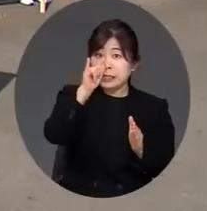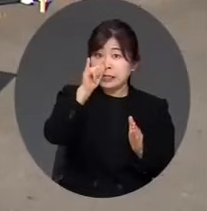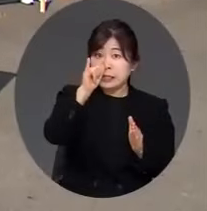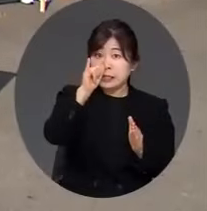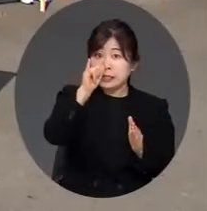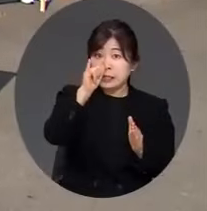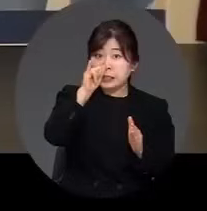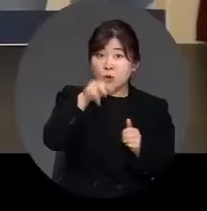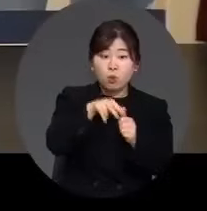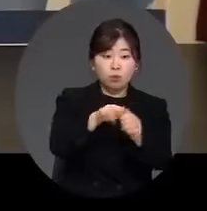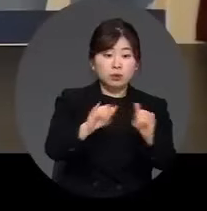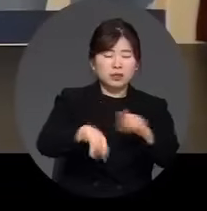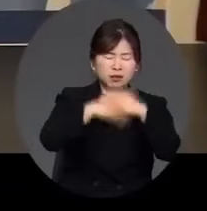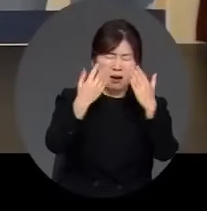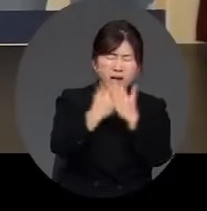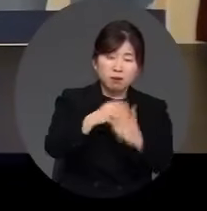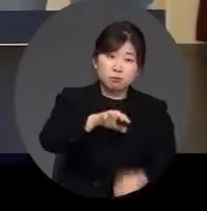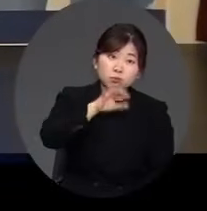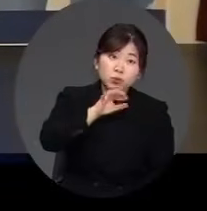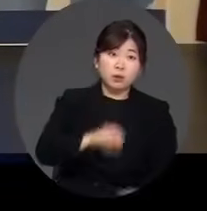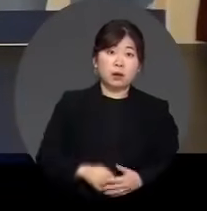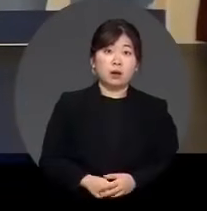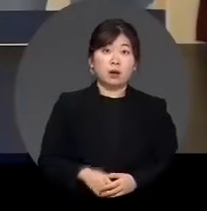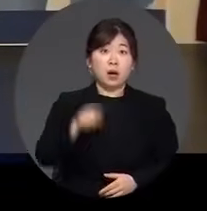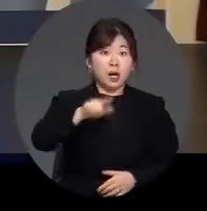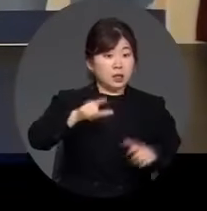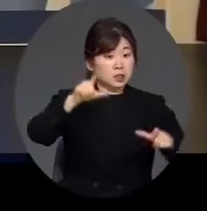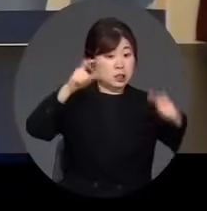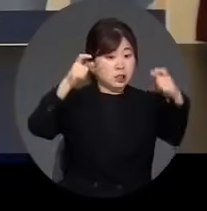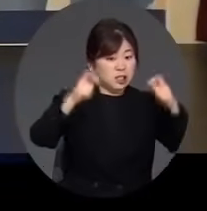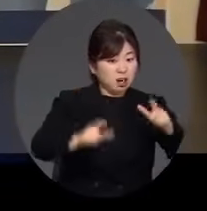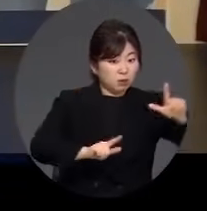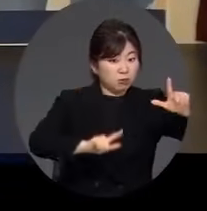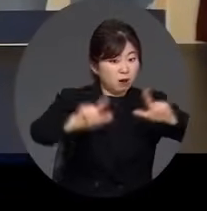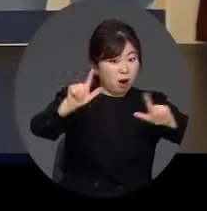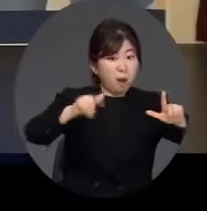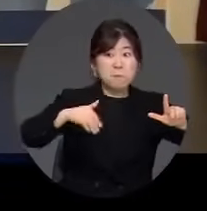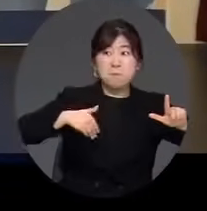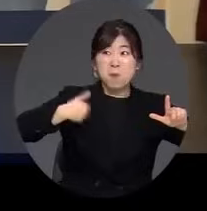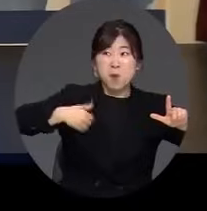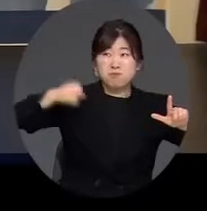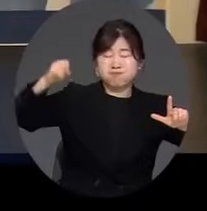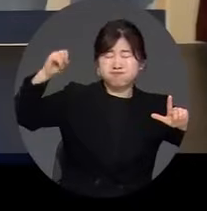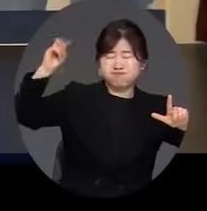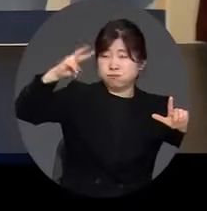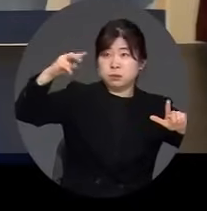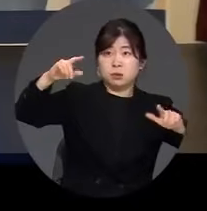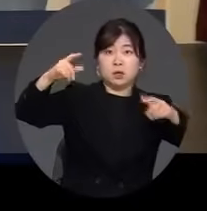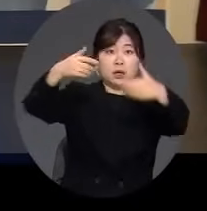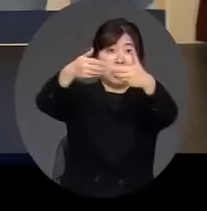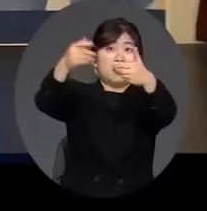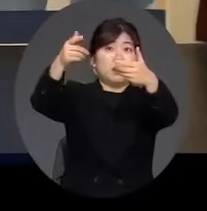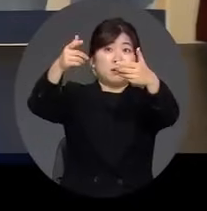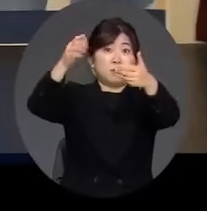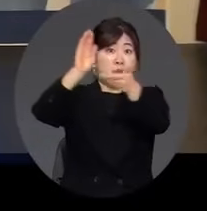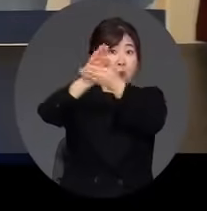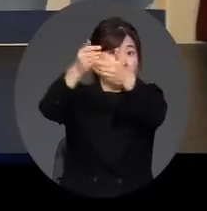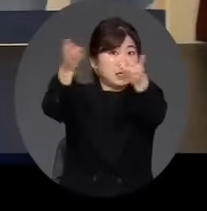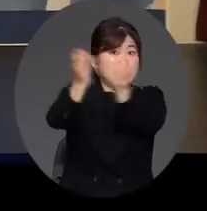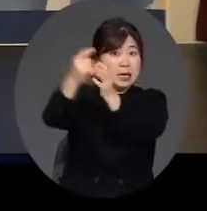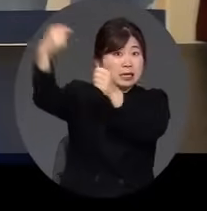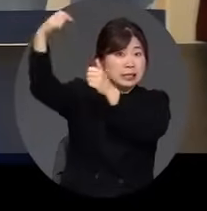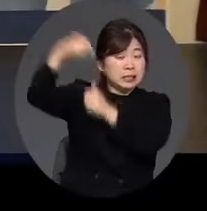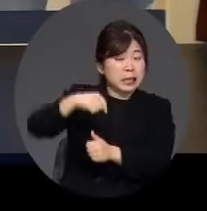반발하고 나섰습니다. 지역 정서를 완전히 무시한 공관위의 전략 공천 결정은 지역을 헤어나올 수